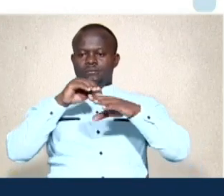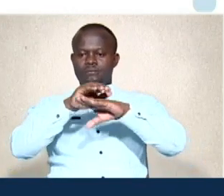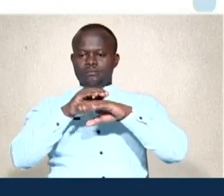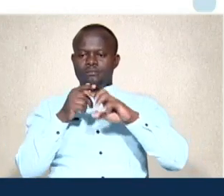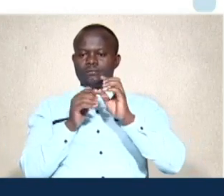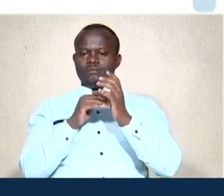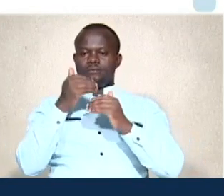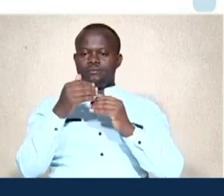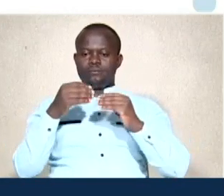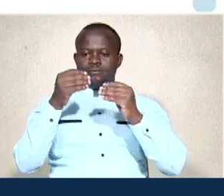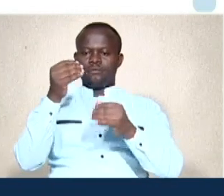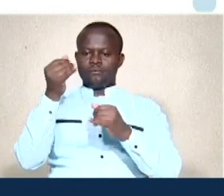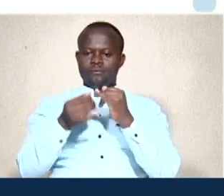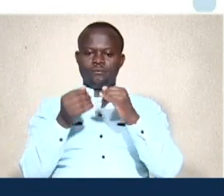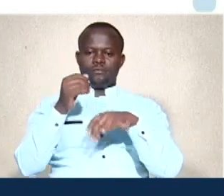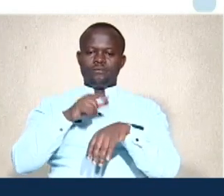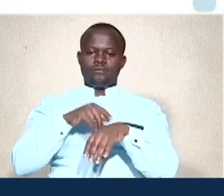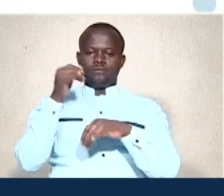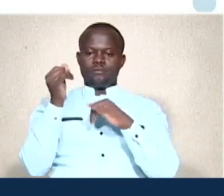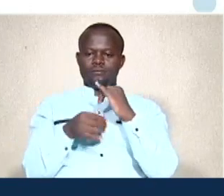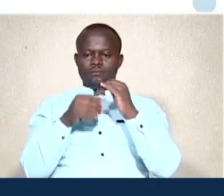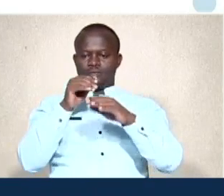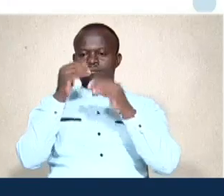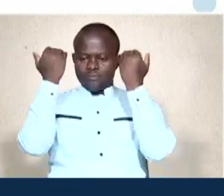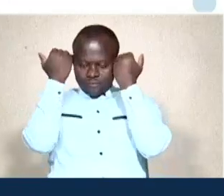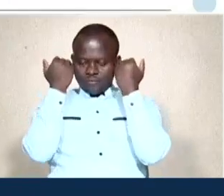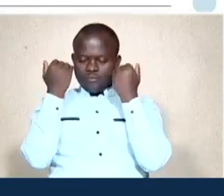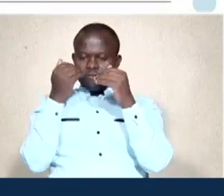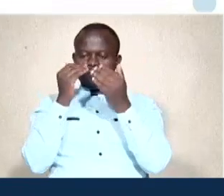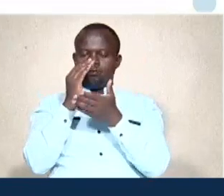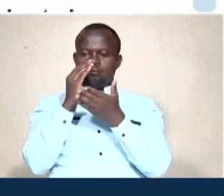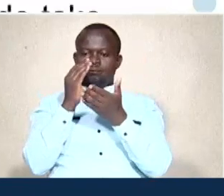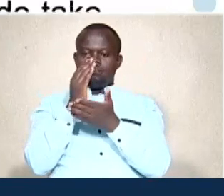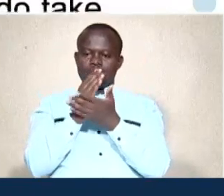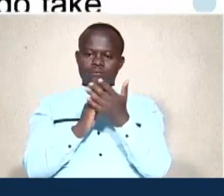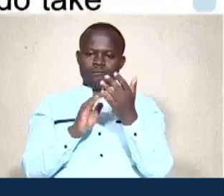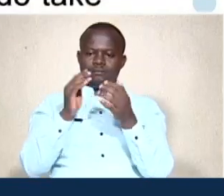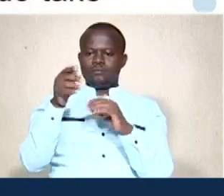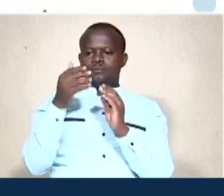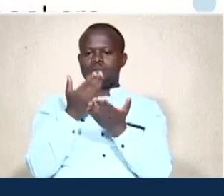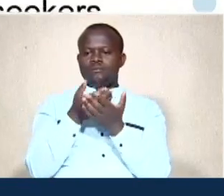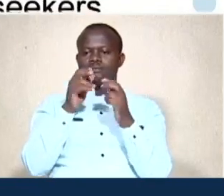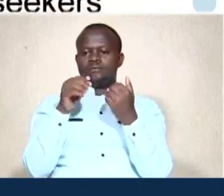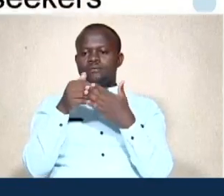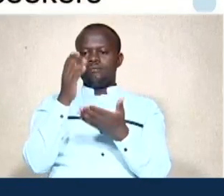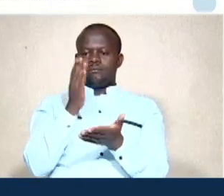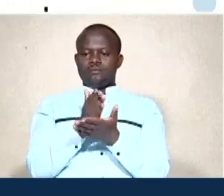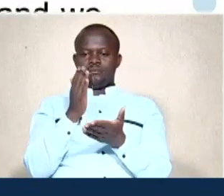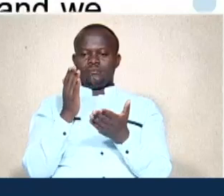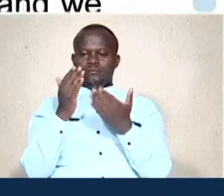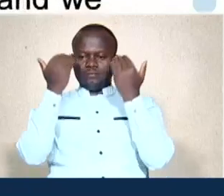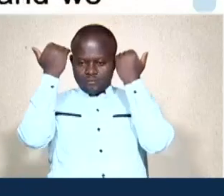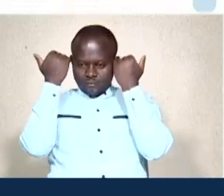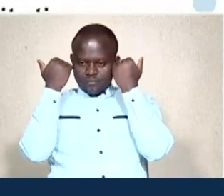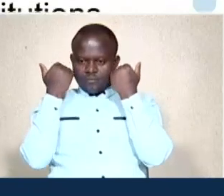byaje gusubikwa ku munota wa nyuma n'urukiko, ubwo bamwe muri bo n'imiryango ibavugira basabaga ko bihagarikwa urukiko